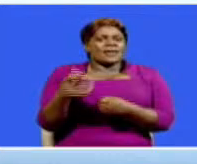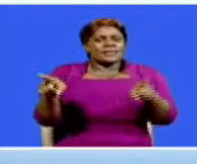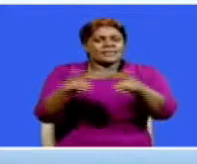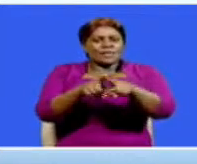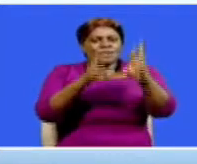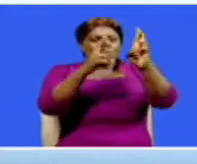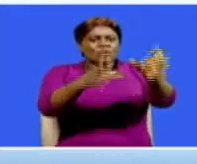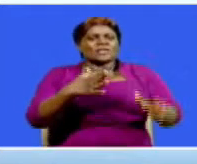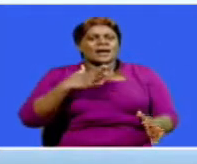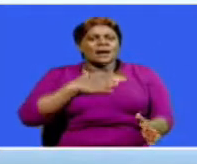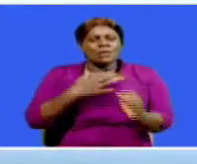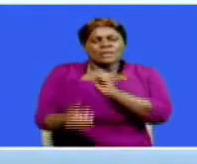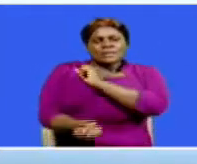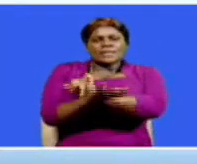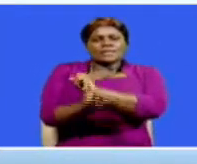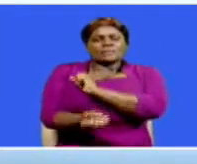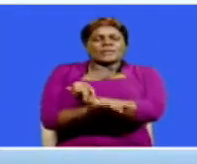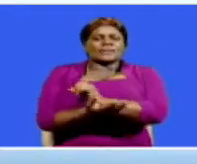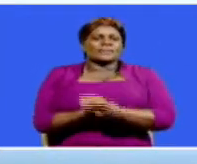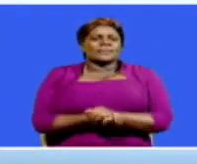anavyoarifu mwanahabari Beldin Waliaula.